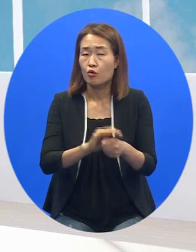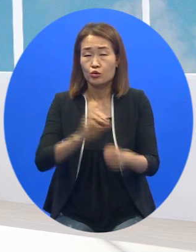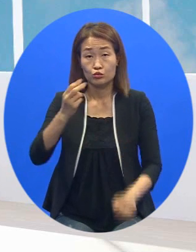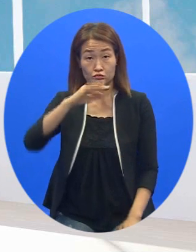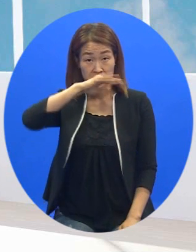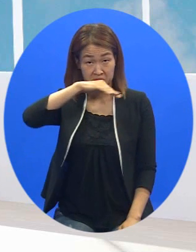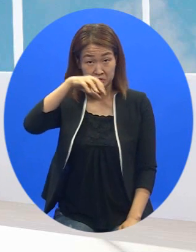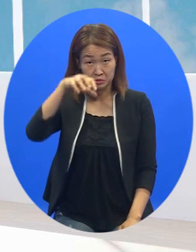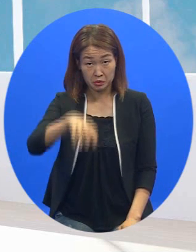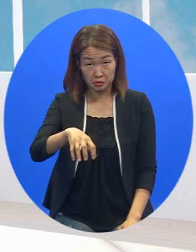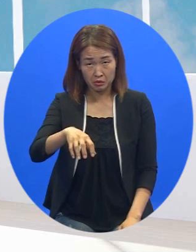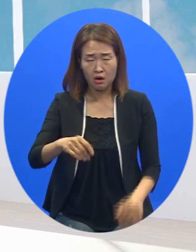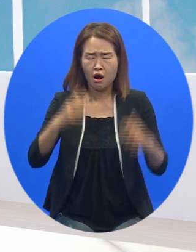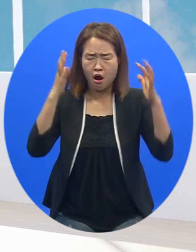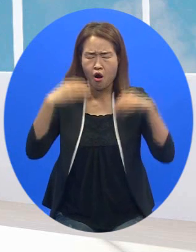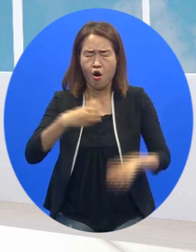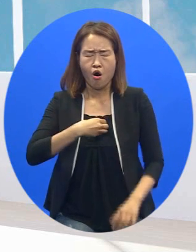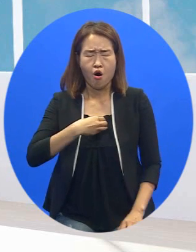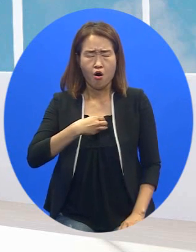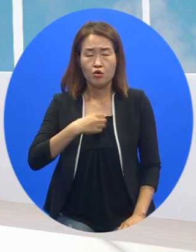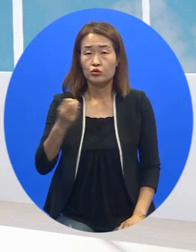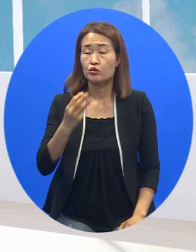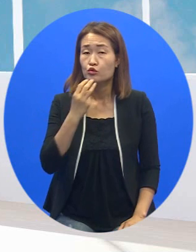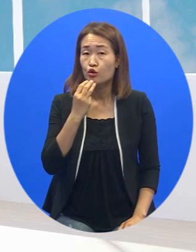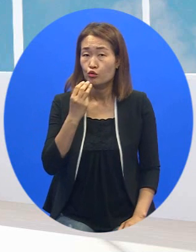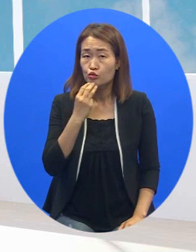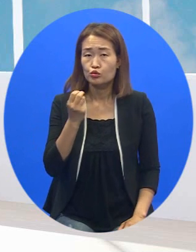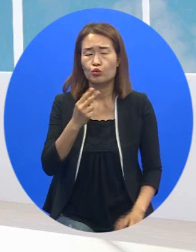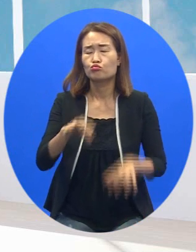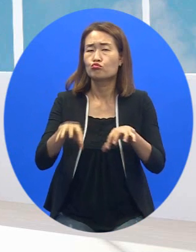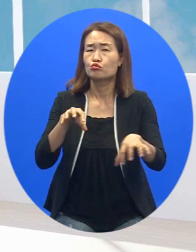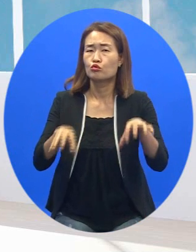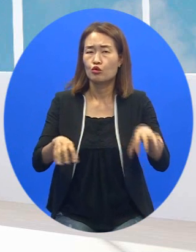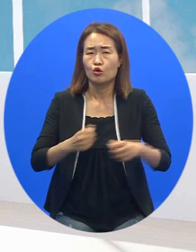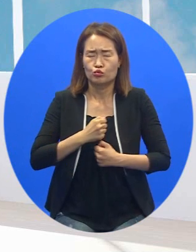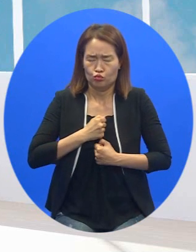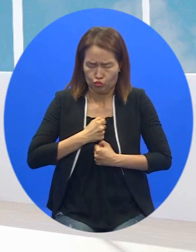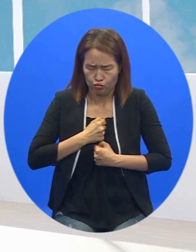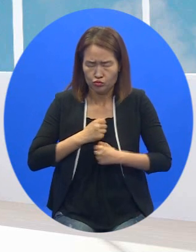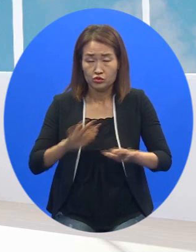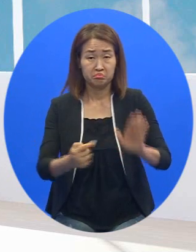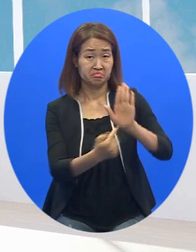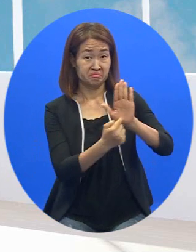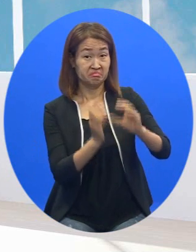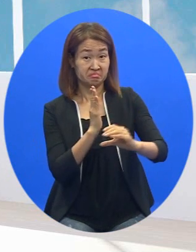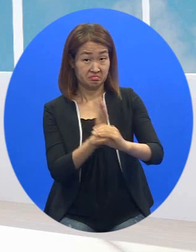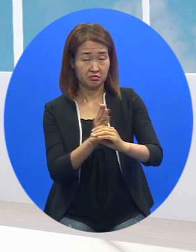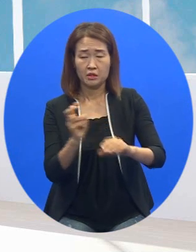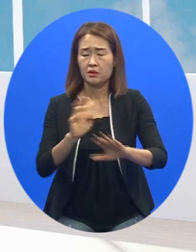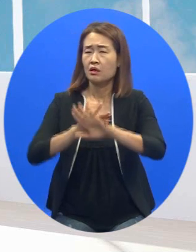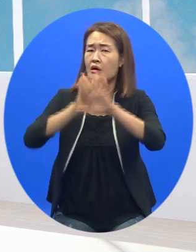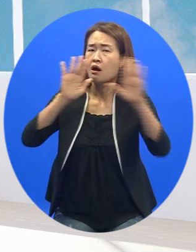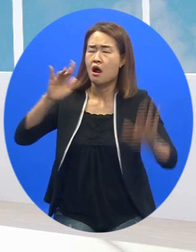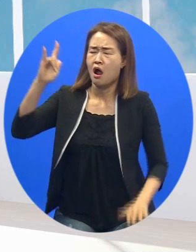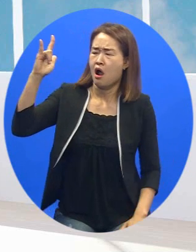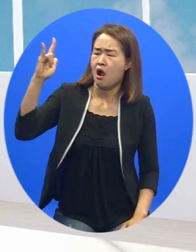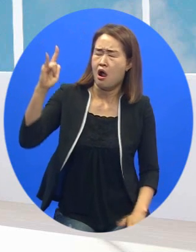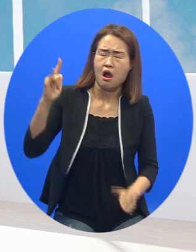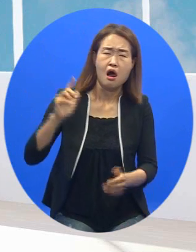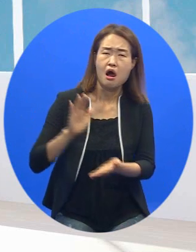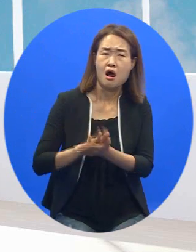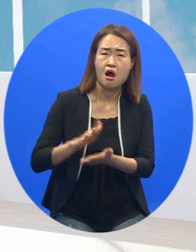강원도 정선에는 폭염경보가, 서울을 포함한 내륙 곳곳에는 폭염주의보가 내려졌습니다. 낮 동안 강한 햇볕에